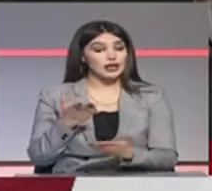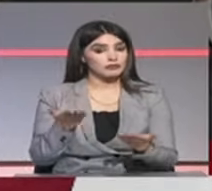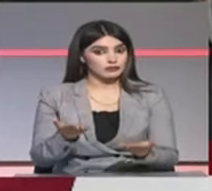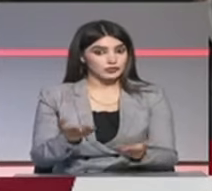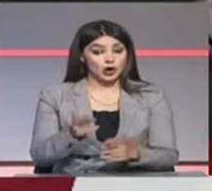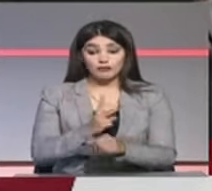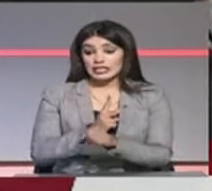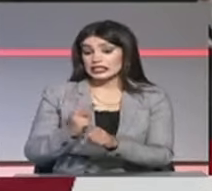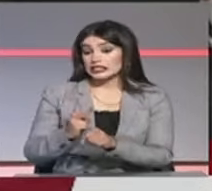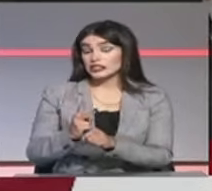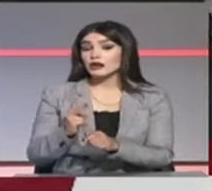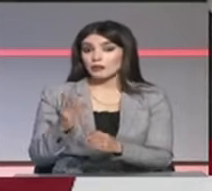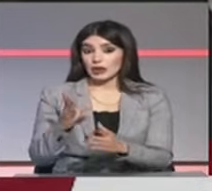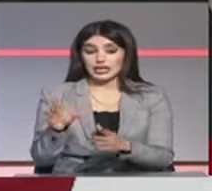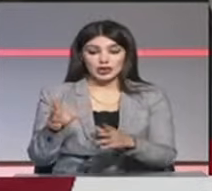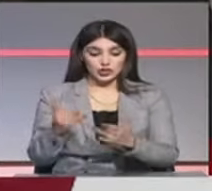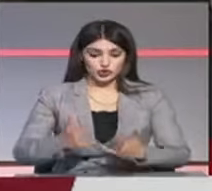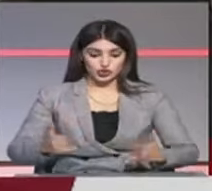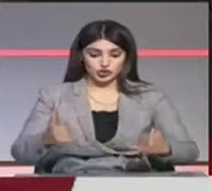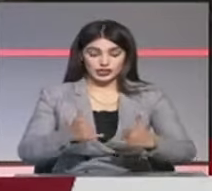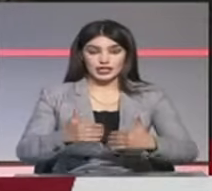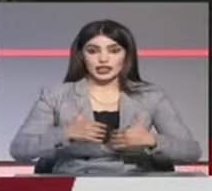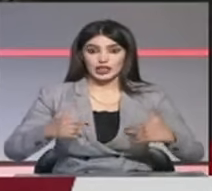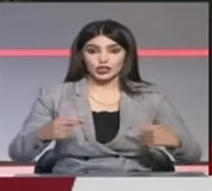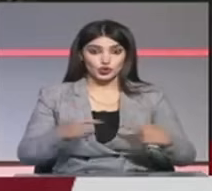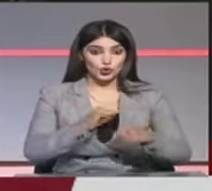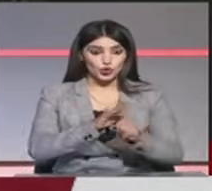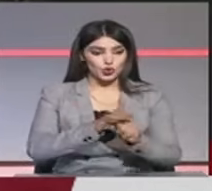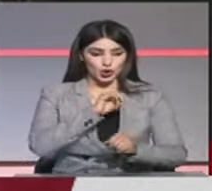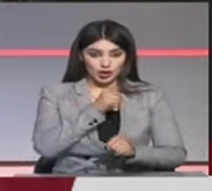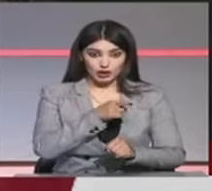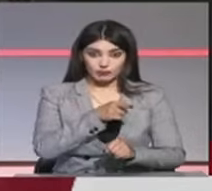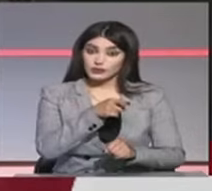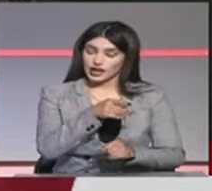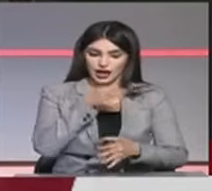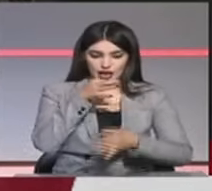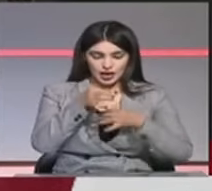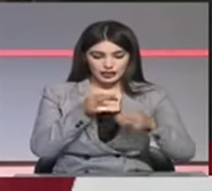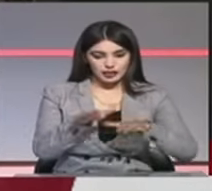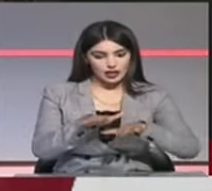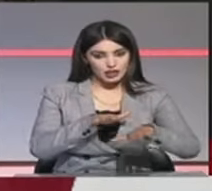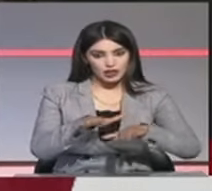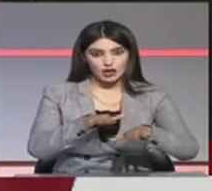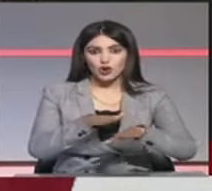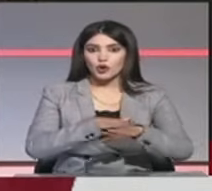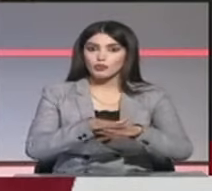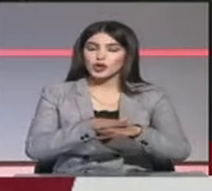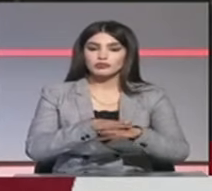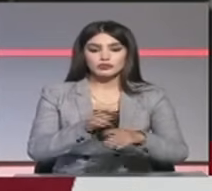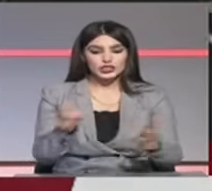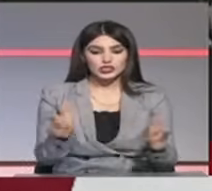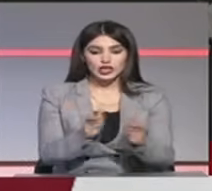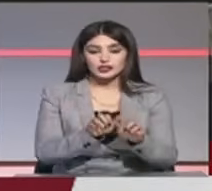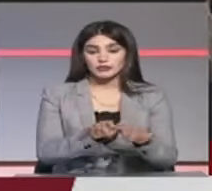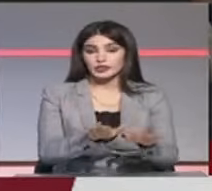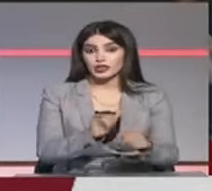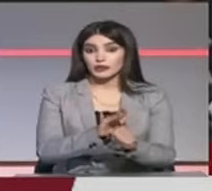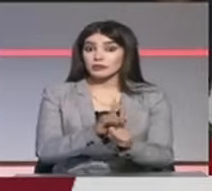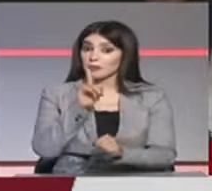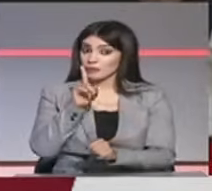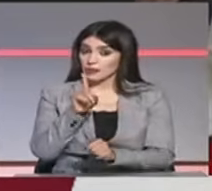خطير جدا واجراءات اللجنه العلميه لم جاباتك ورود الاربعه الماضي بعض المسائل لتطويقه لكن